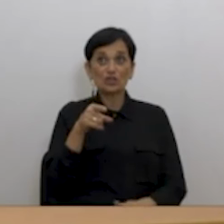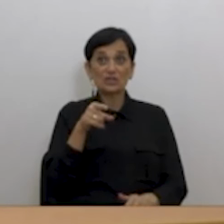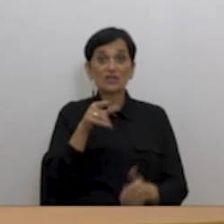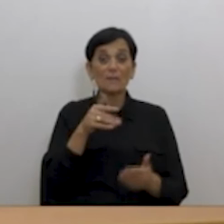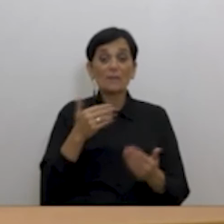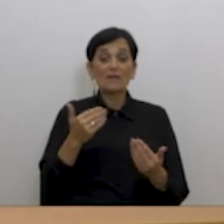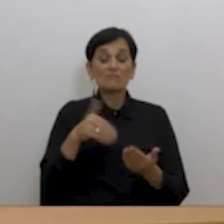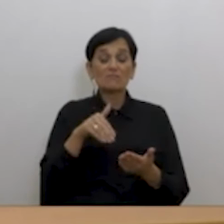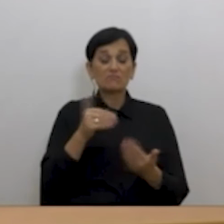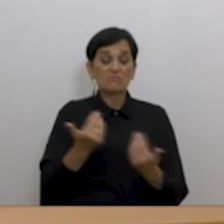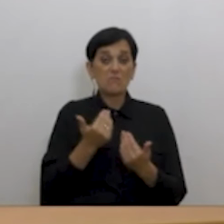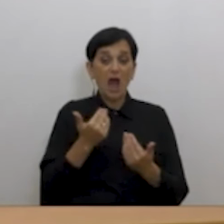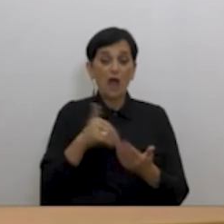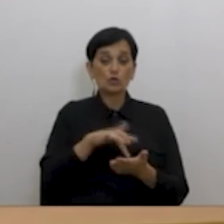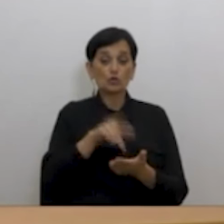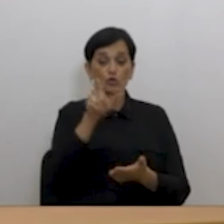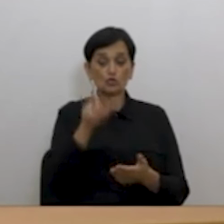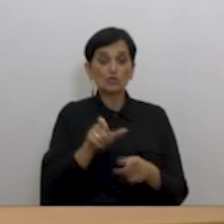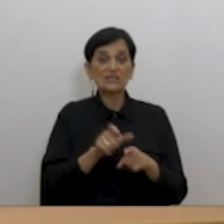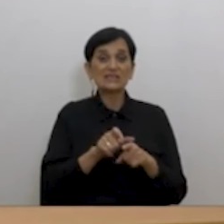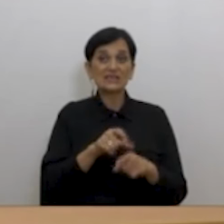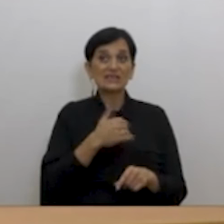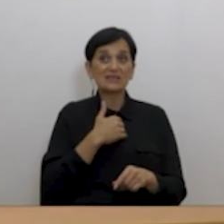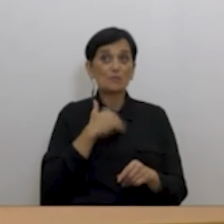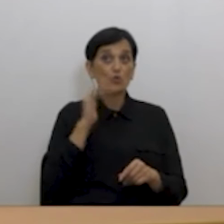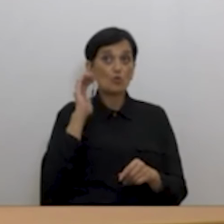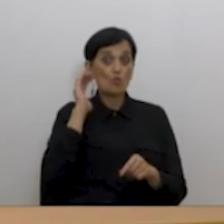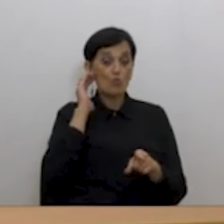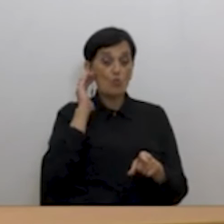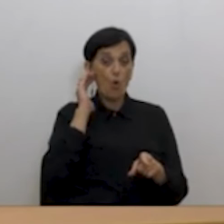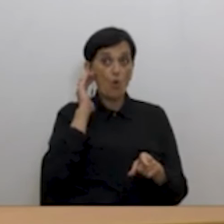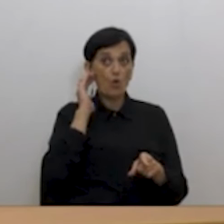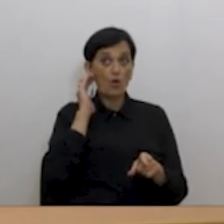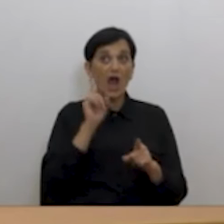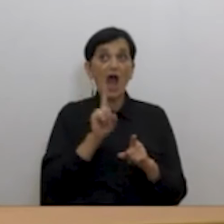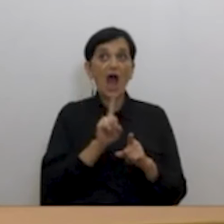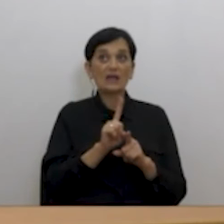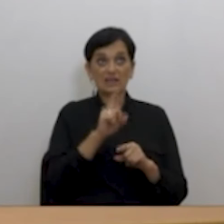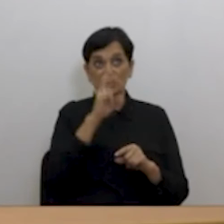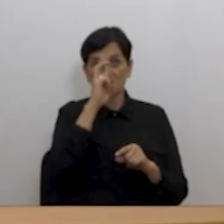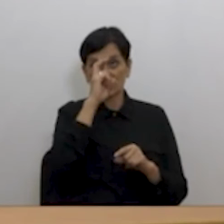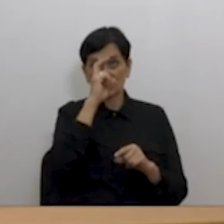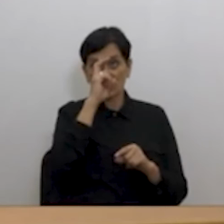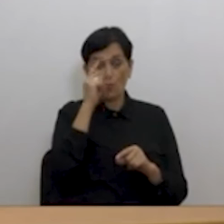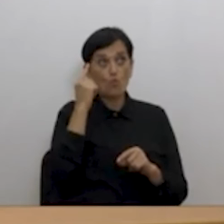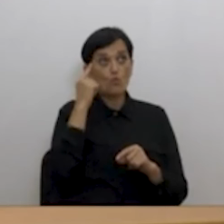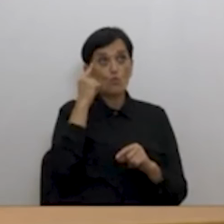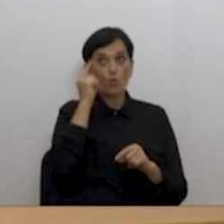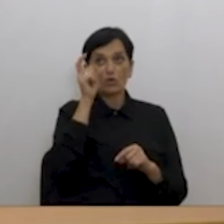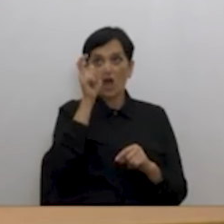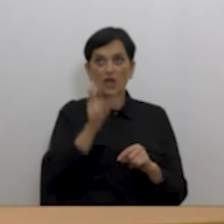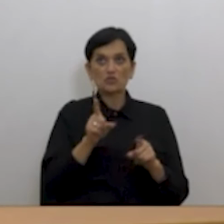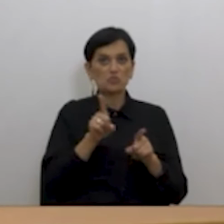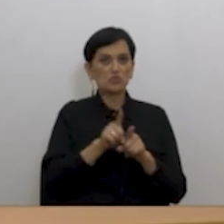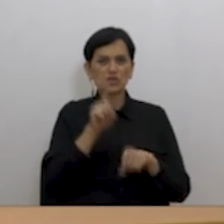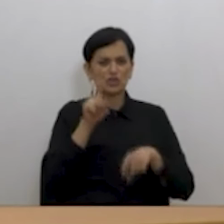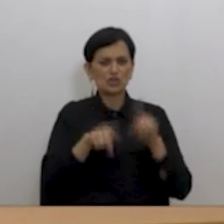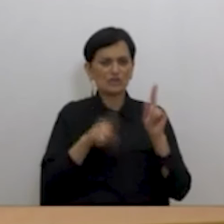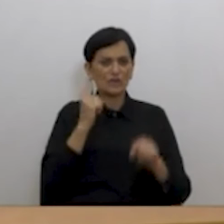მაცხოვრებლის სიტყვები მინდა მოგასმენინოთ, იმიტომ რომ ასეთი სახელმწიფოებრივად მოაზროვნე ადამიანი იშვიათად თუ